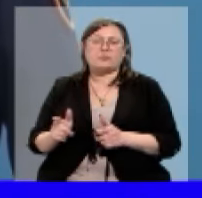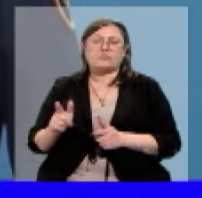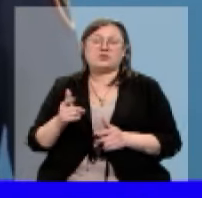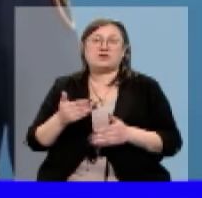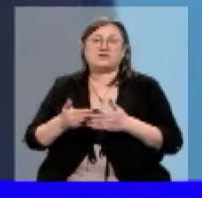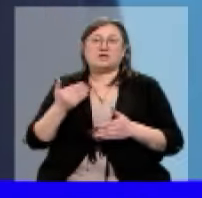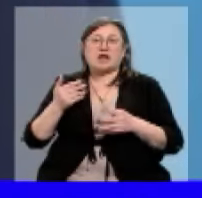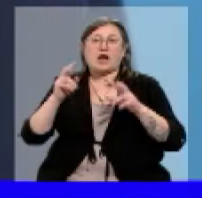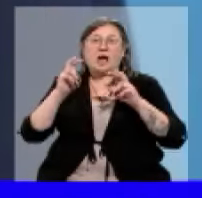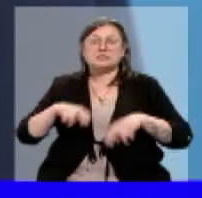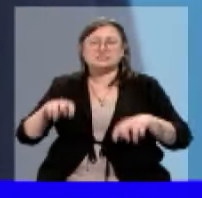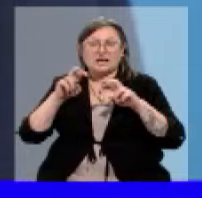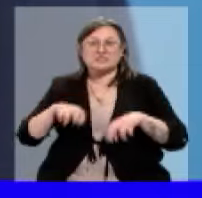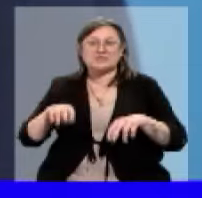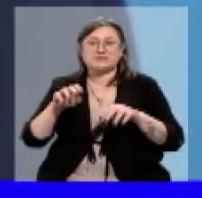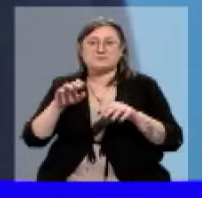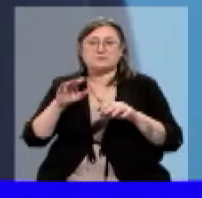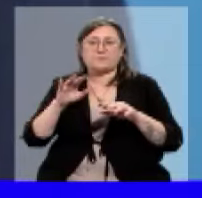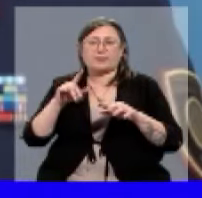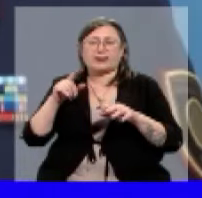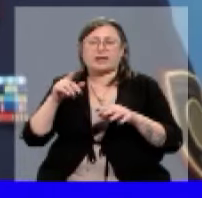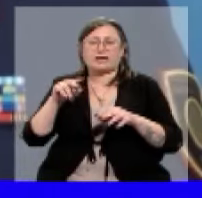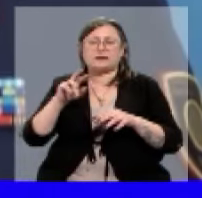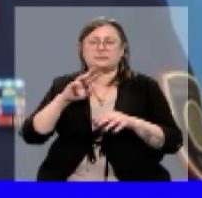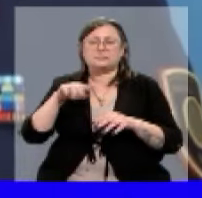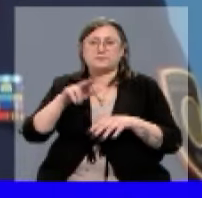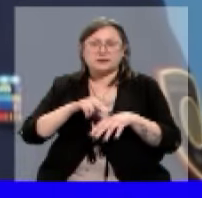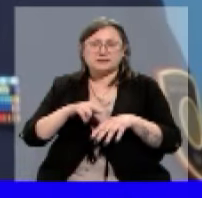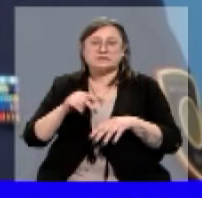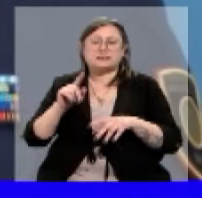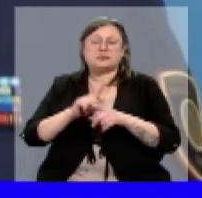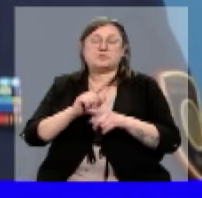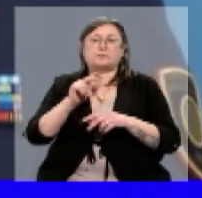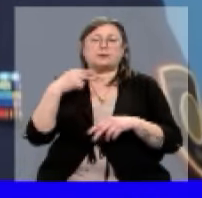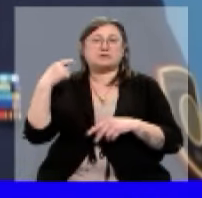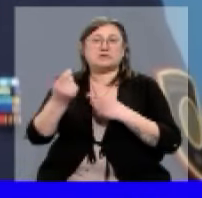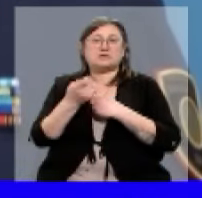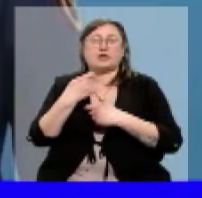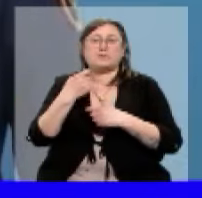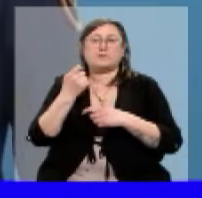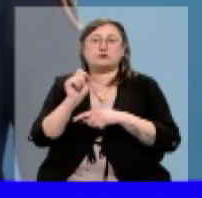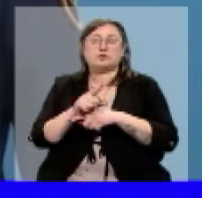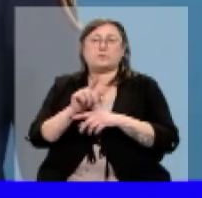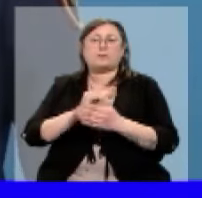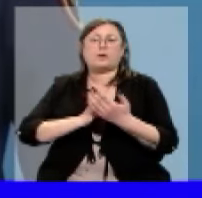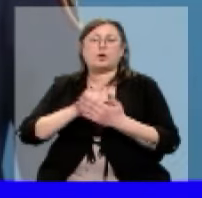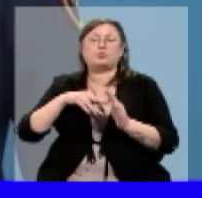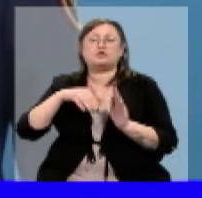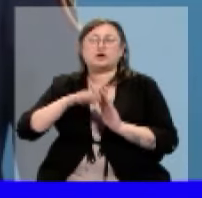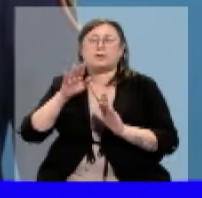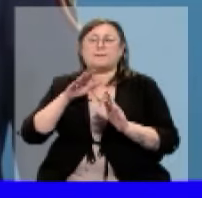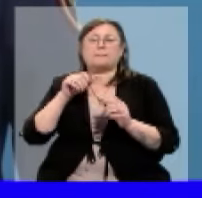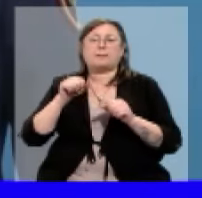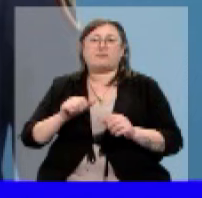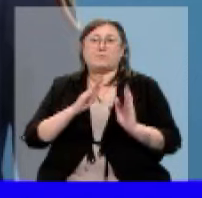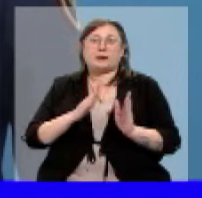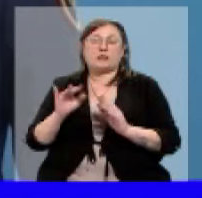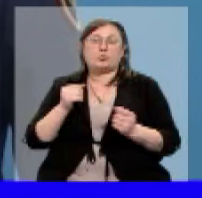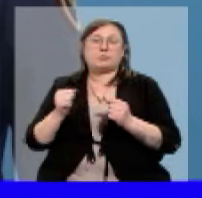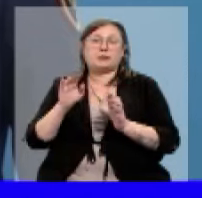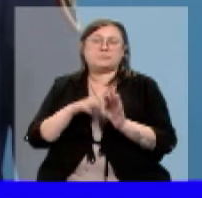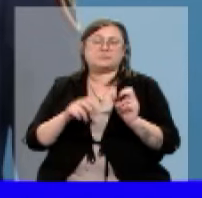жөнінде баяндадым. Кездесудің қорытындысы бойынша президент құқық тәртіп деңгейін арттырып, қауіпсіздікті одан әрі